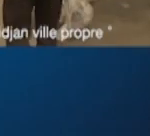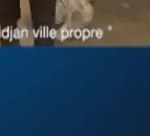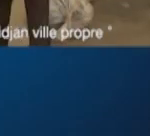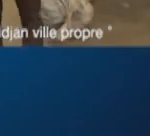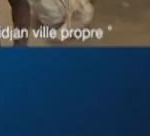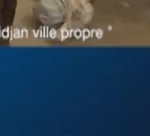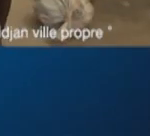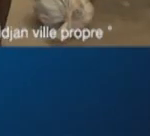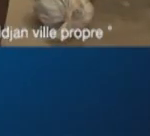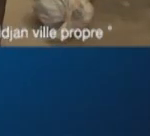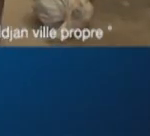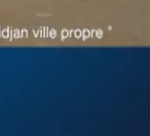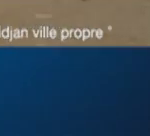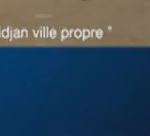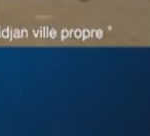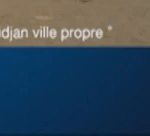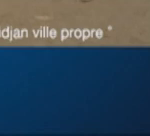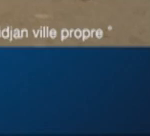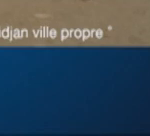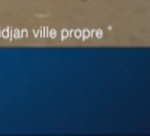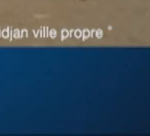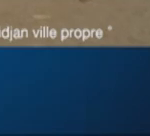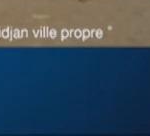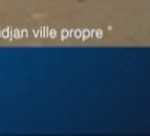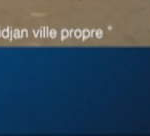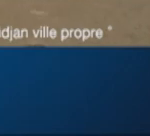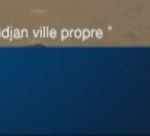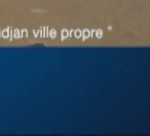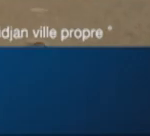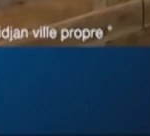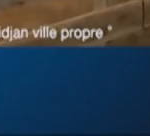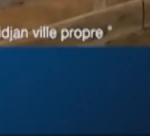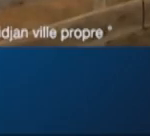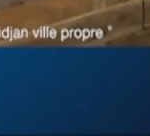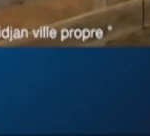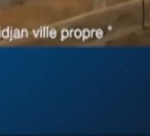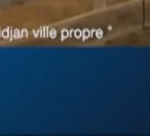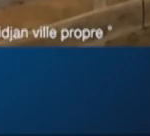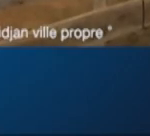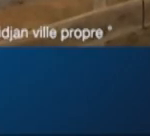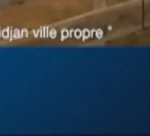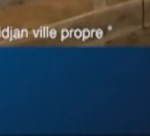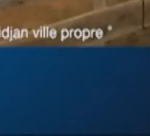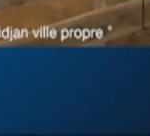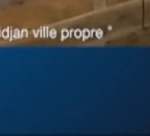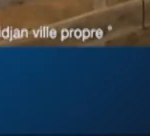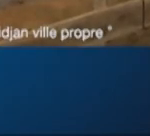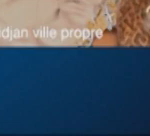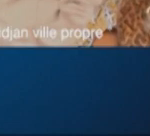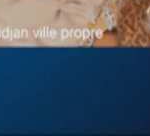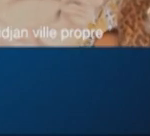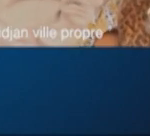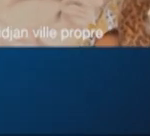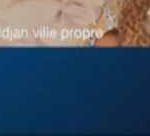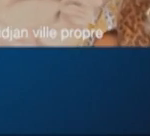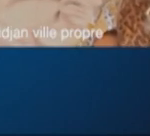Dans ce 13h également, le gouvernement lance l'opération Abidjan Ville Propre à Yopougon. Plus de 2 milliards pour faire de la